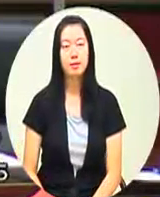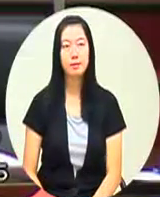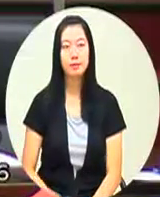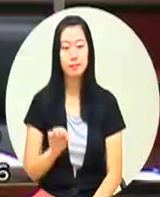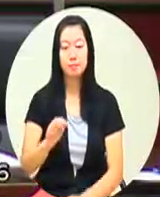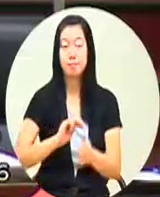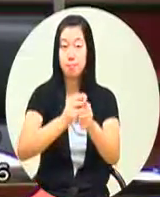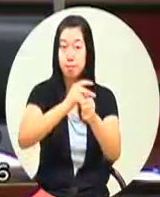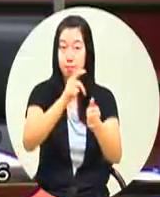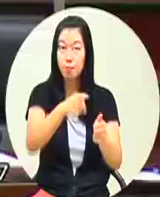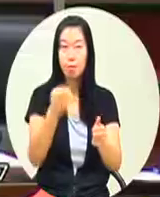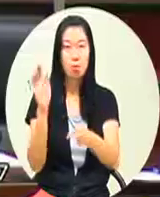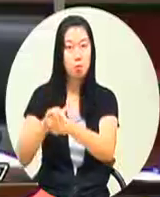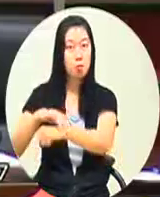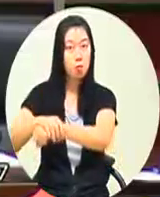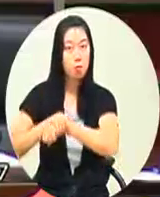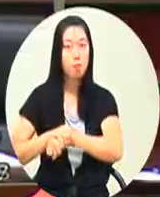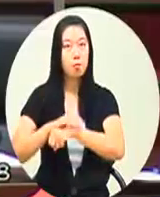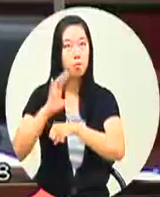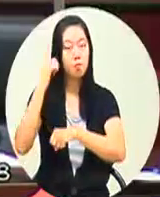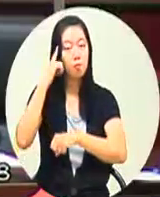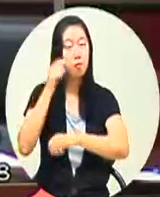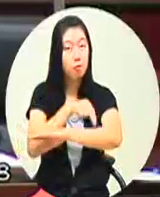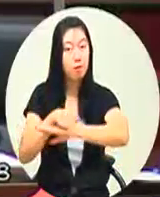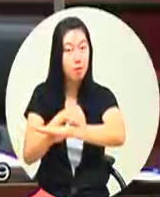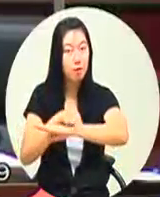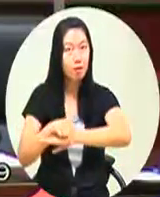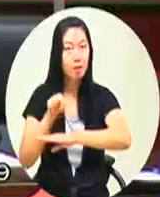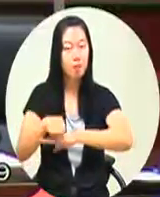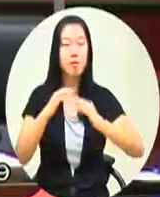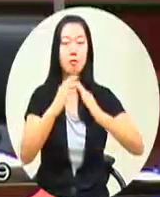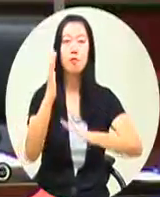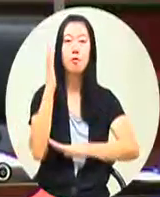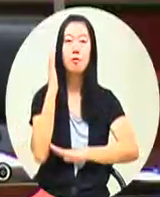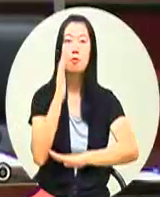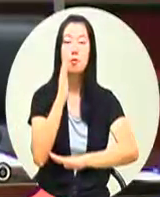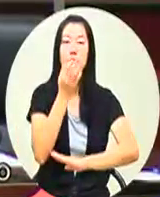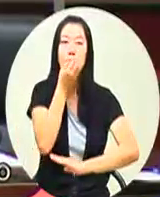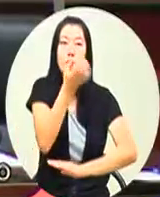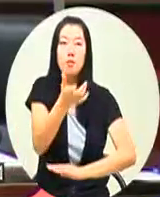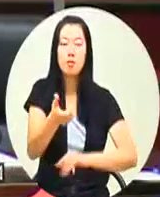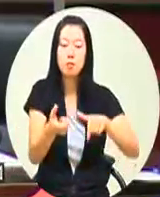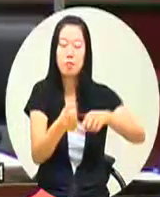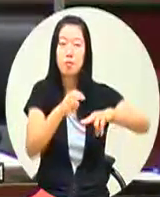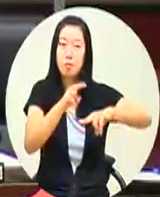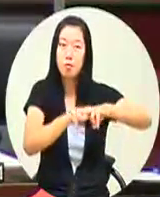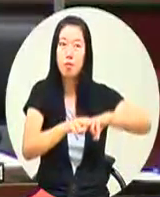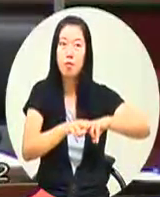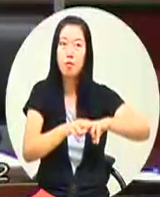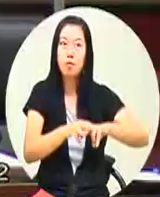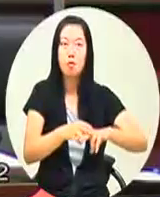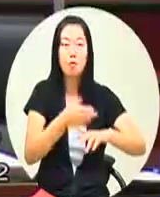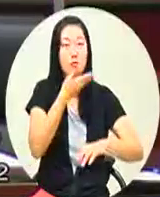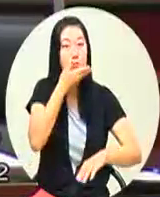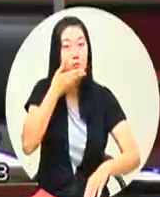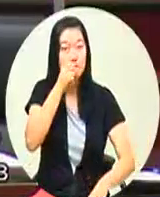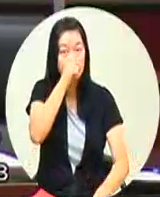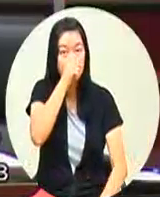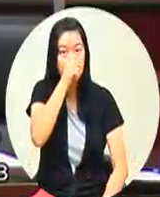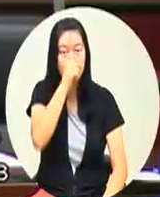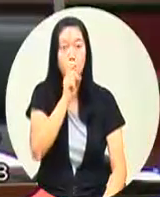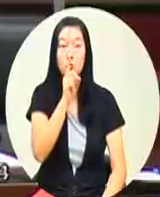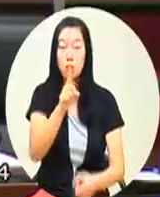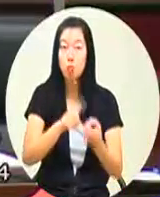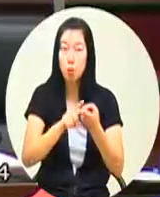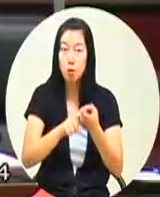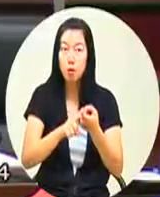正或补救的措施，那市政府讲的公共利益呢，其实讲得通吗？在大多数的市